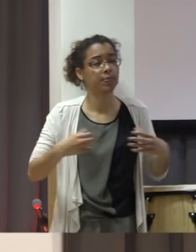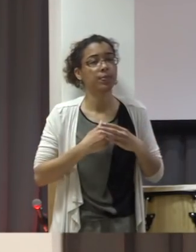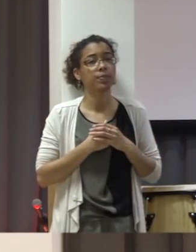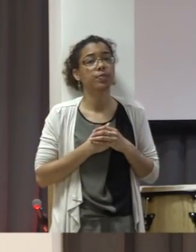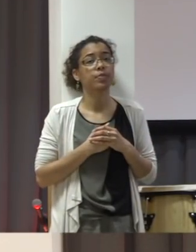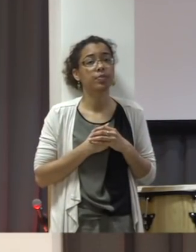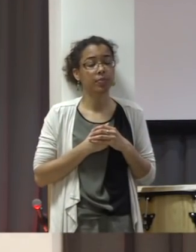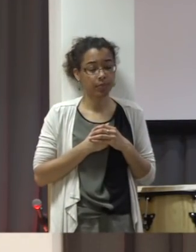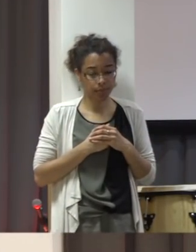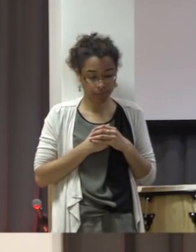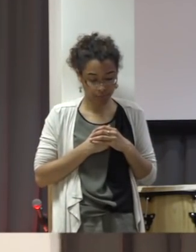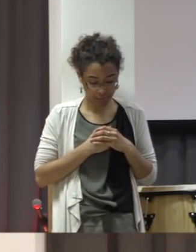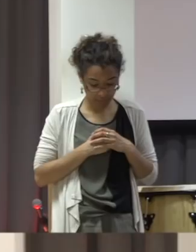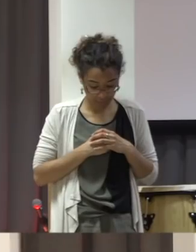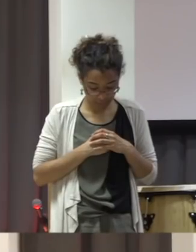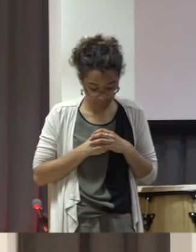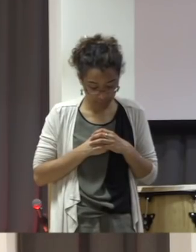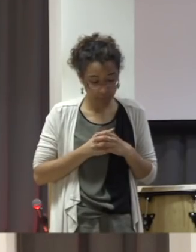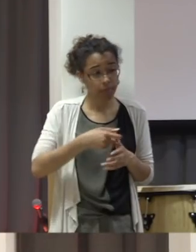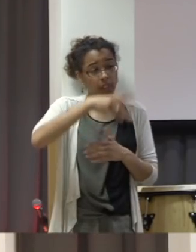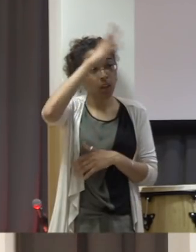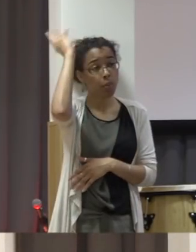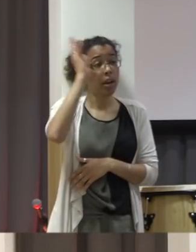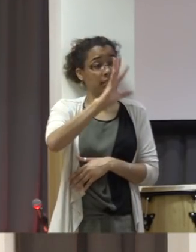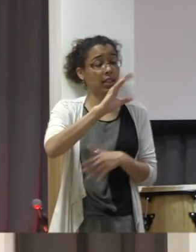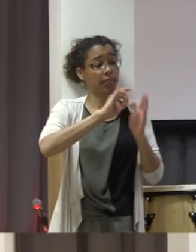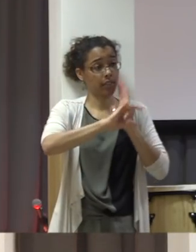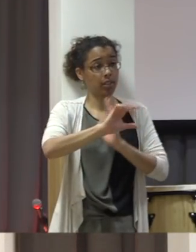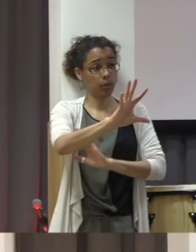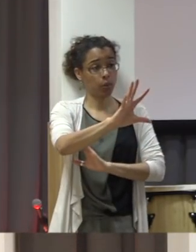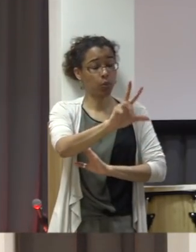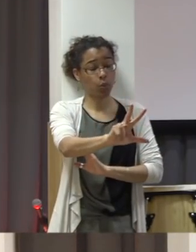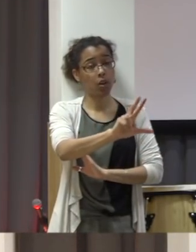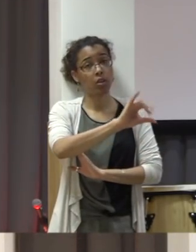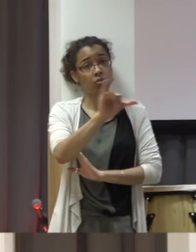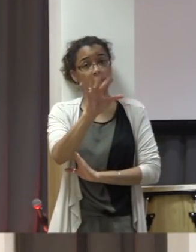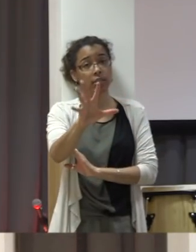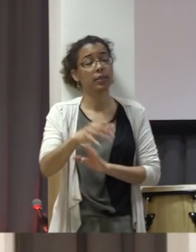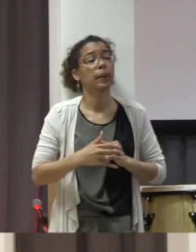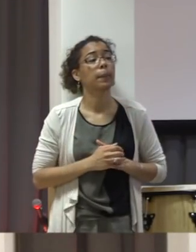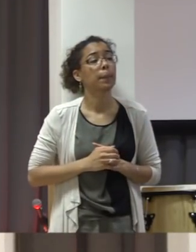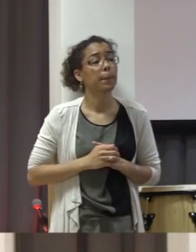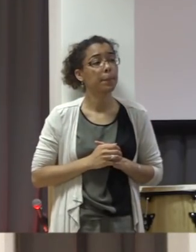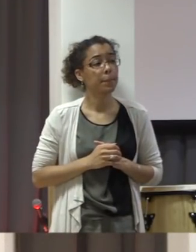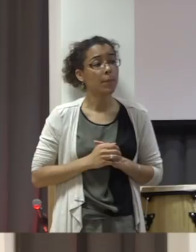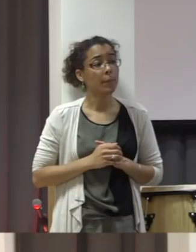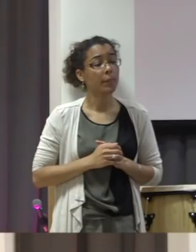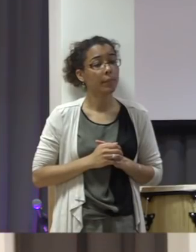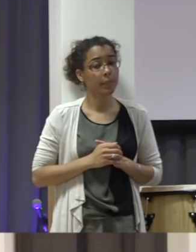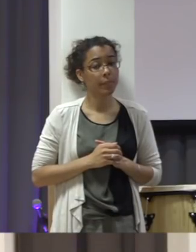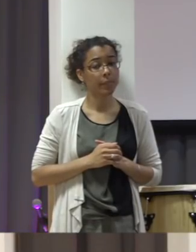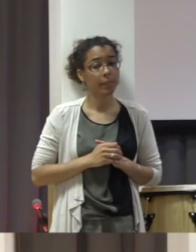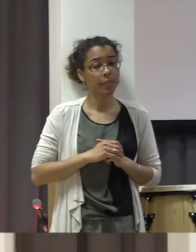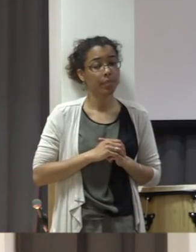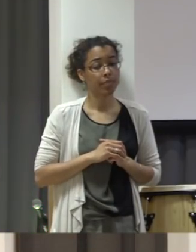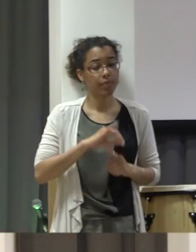et à l'opposition. Romains 5, verset 3 à 5. Vous savez, Jacques,